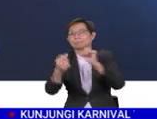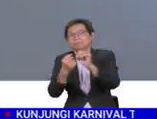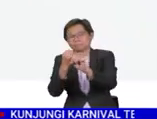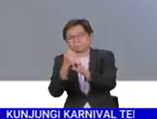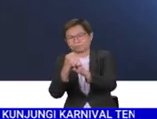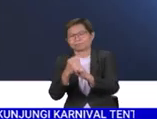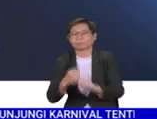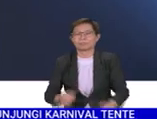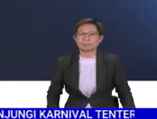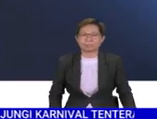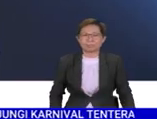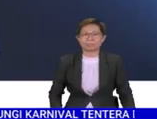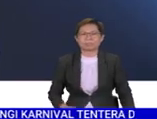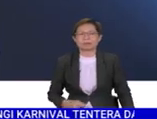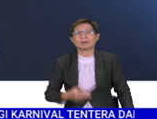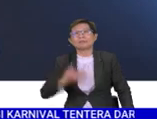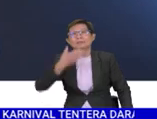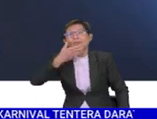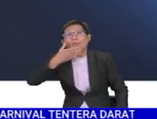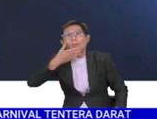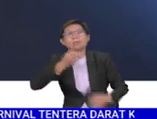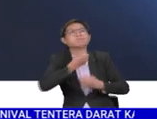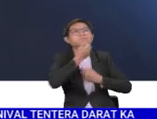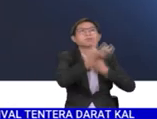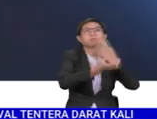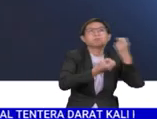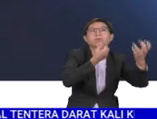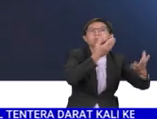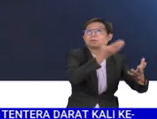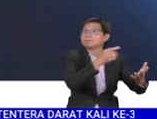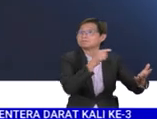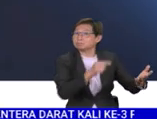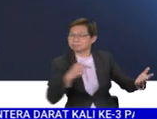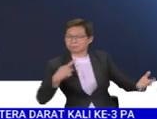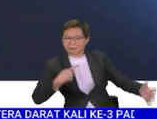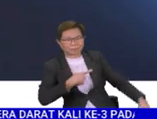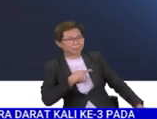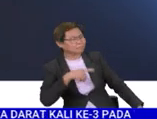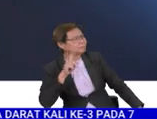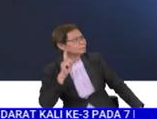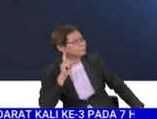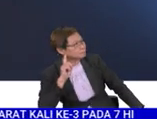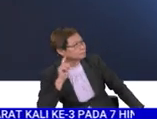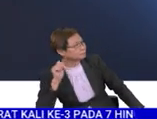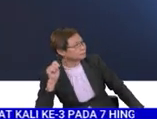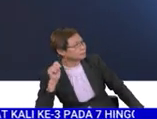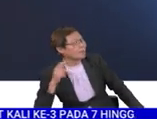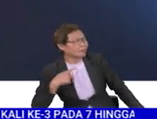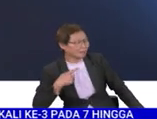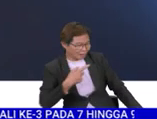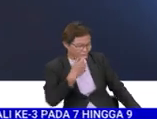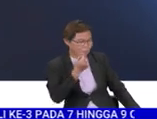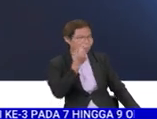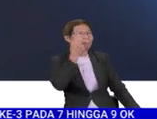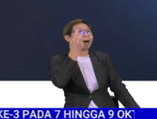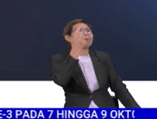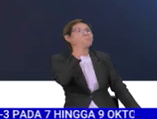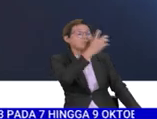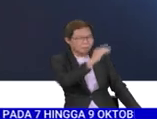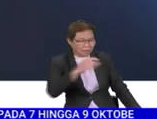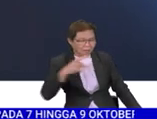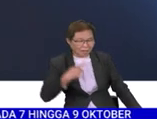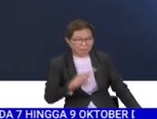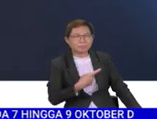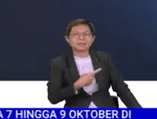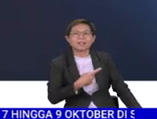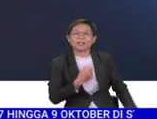21 tahun. Suara anak muda Malaysia, kami dengar, kami cakna dan kami